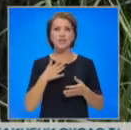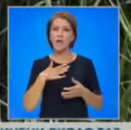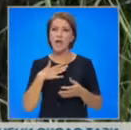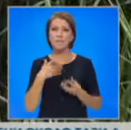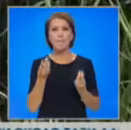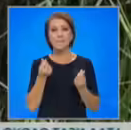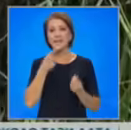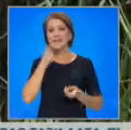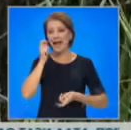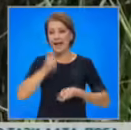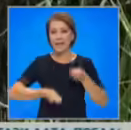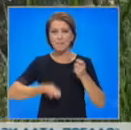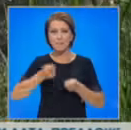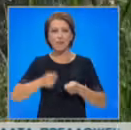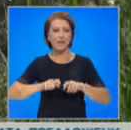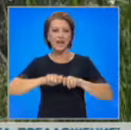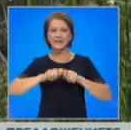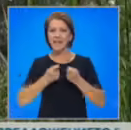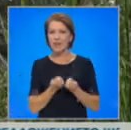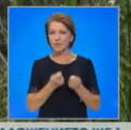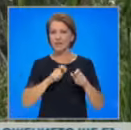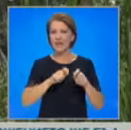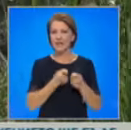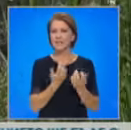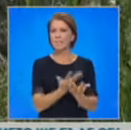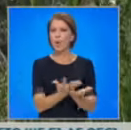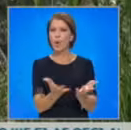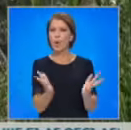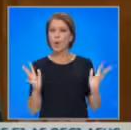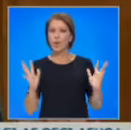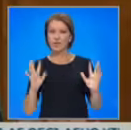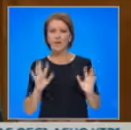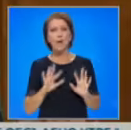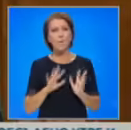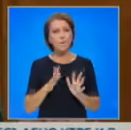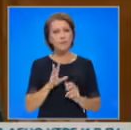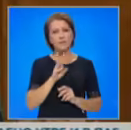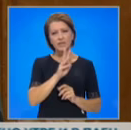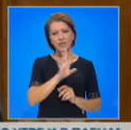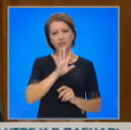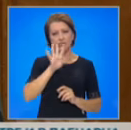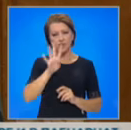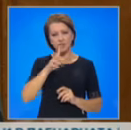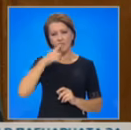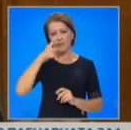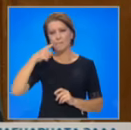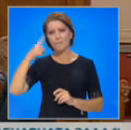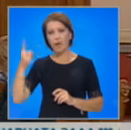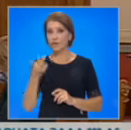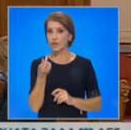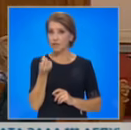ремонта на компрометираните участъци по оградата на границата. Може би 3 до 4 милиона лева ще